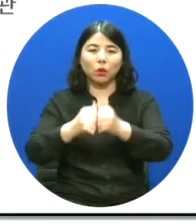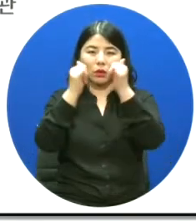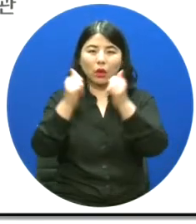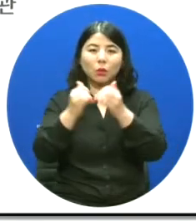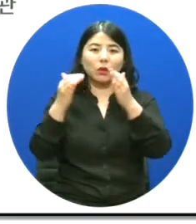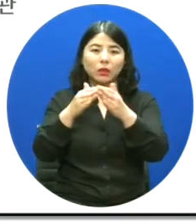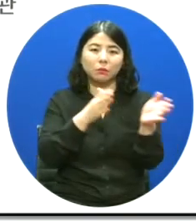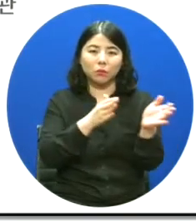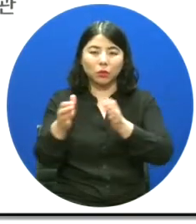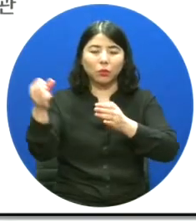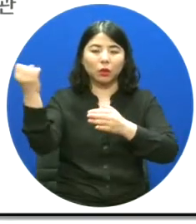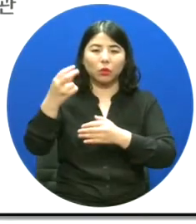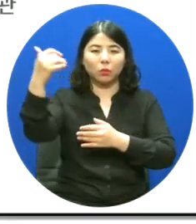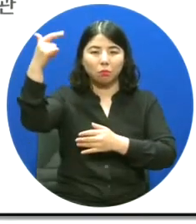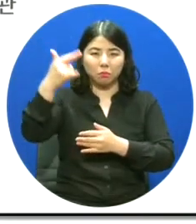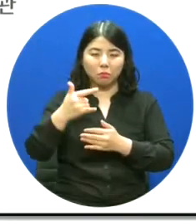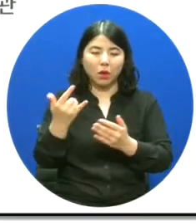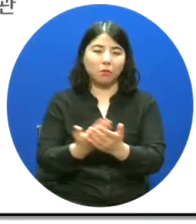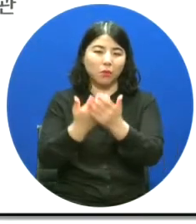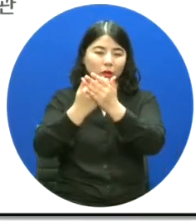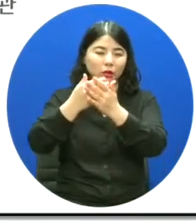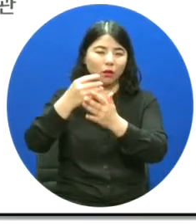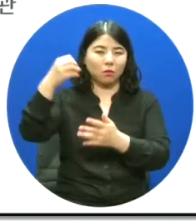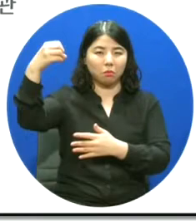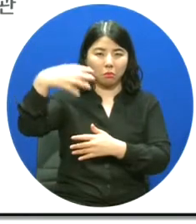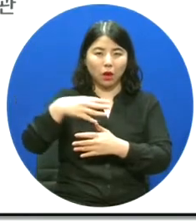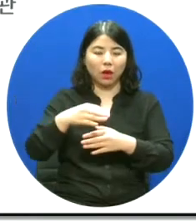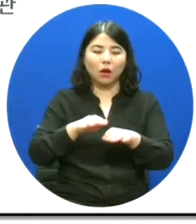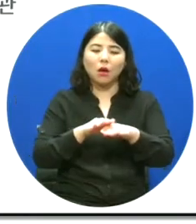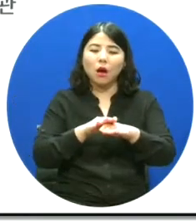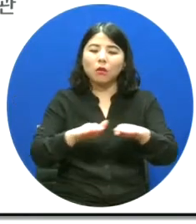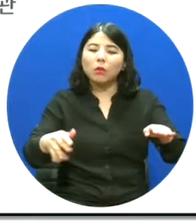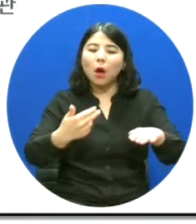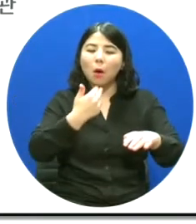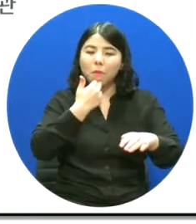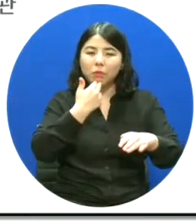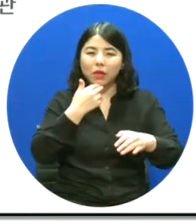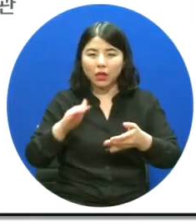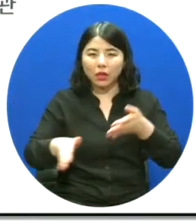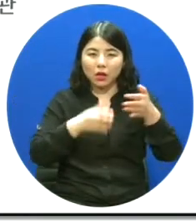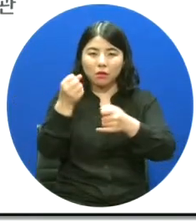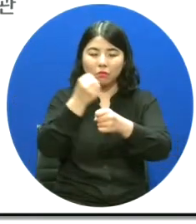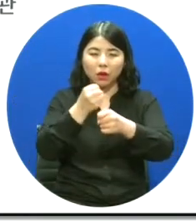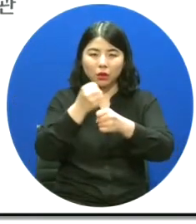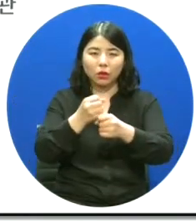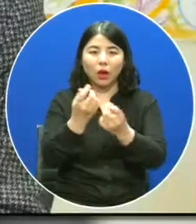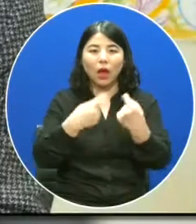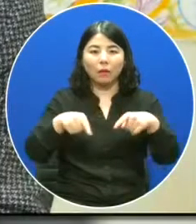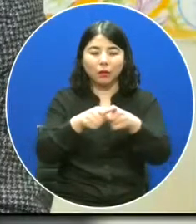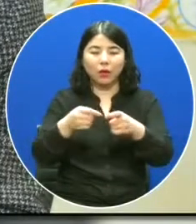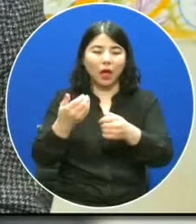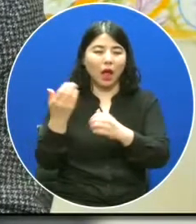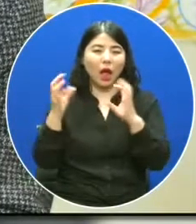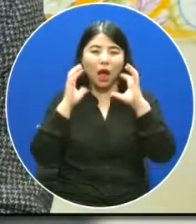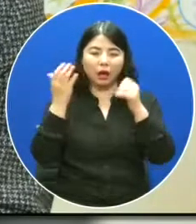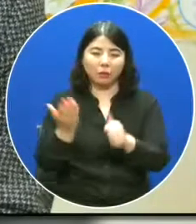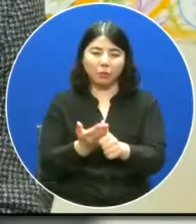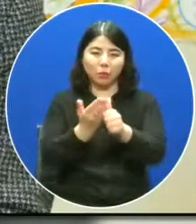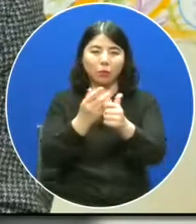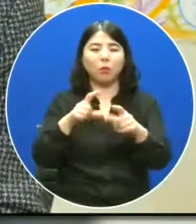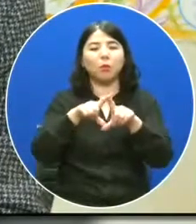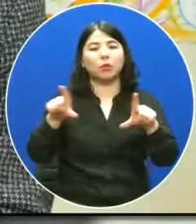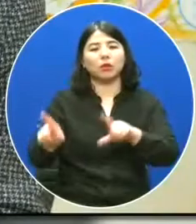사회주택 마련, 태양광 발전 조명, 턱 없는 길 조성, 공동체 육아와 같은 우리의 일상생활과